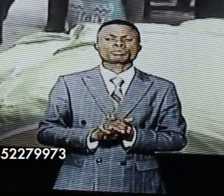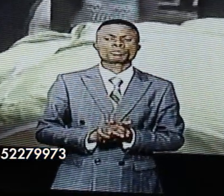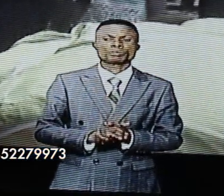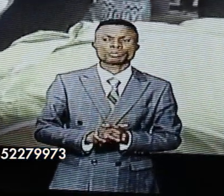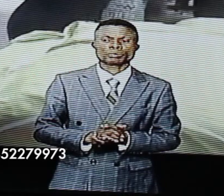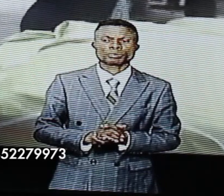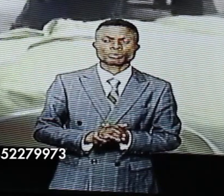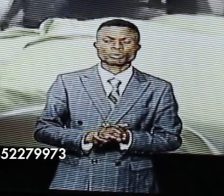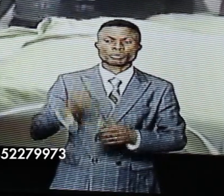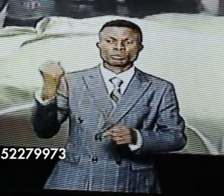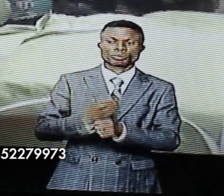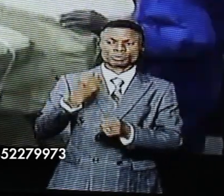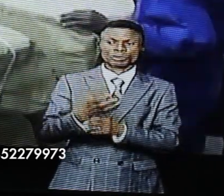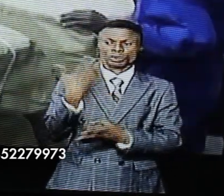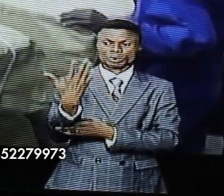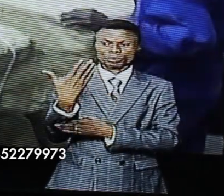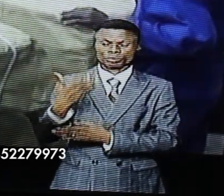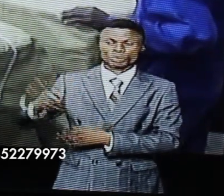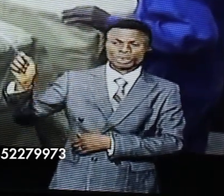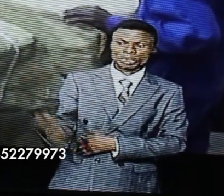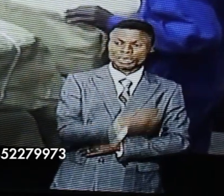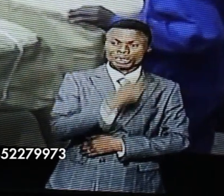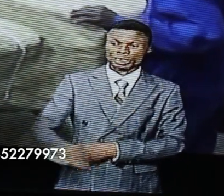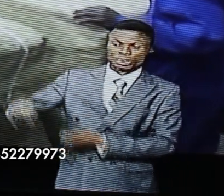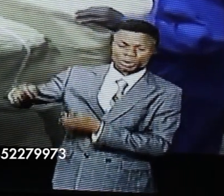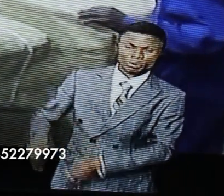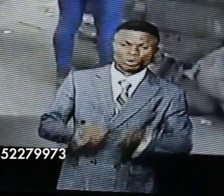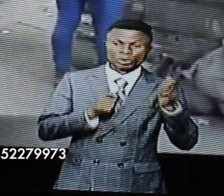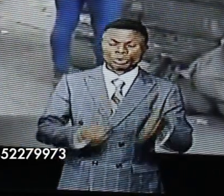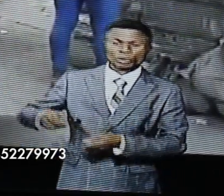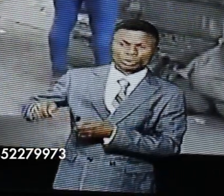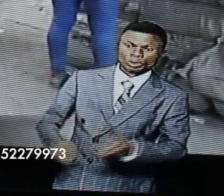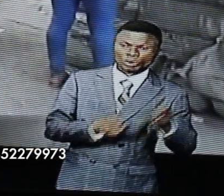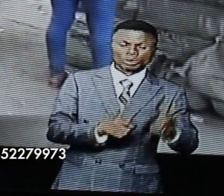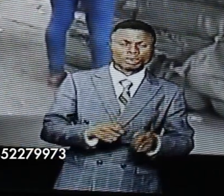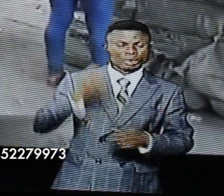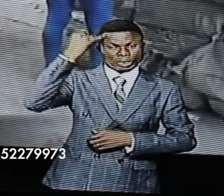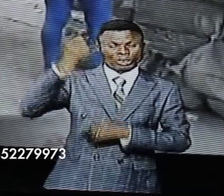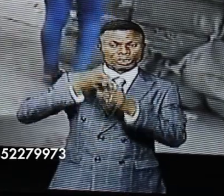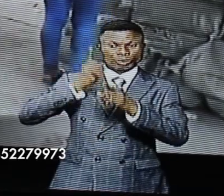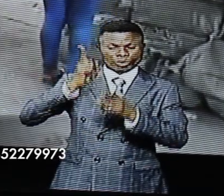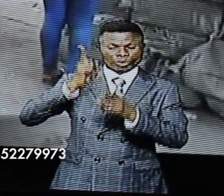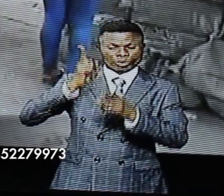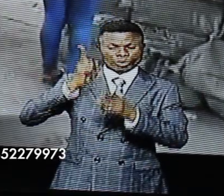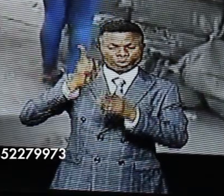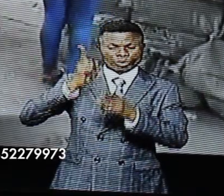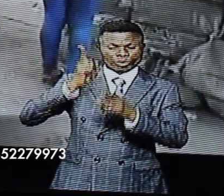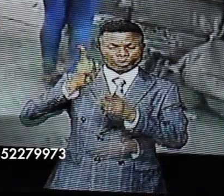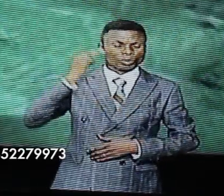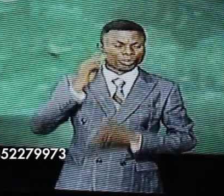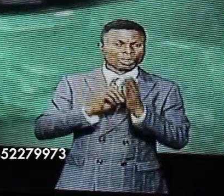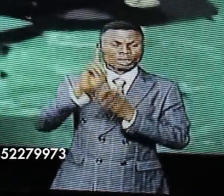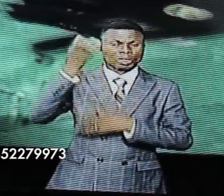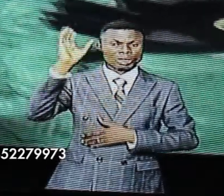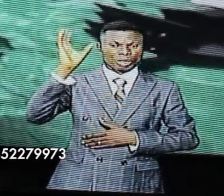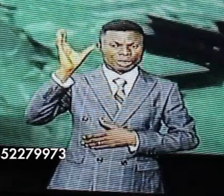Le cantonnage manuel pour l'entretien permanent des routes de dessertes agricoles, initié par l'ingénieur Guy Dikoulou, développement